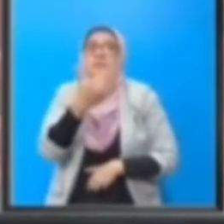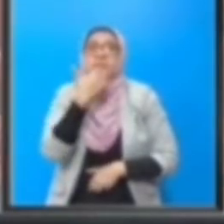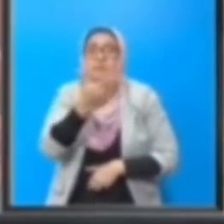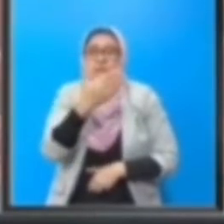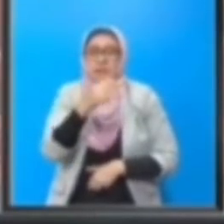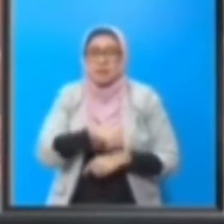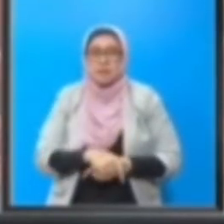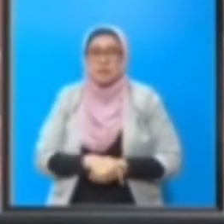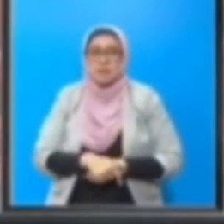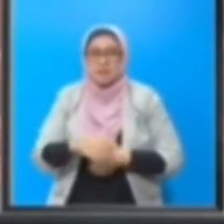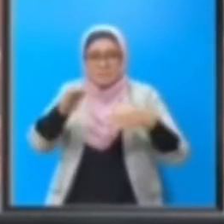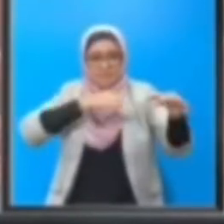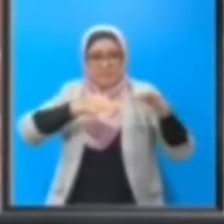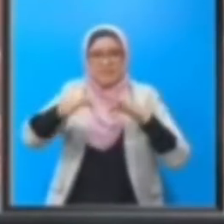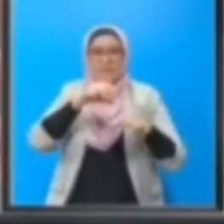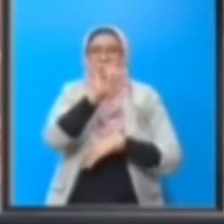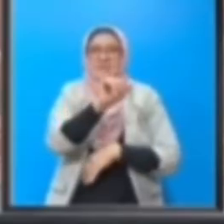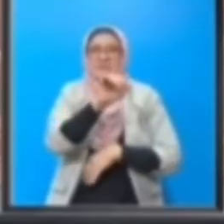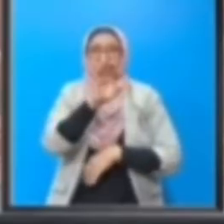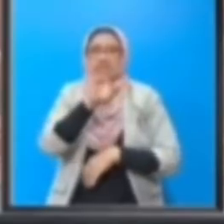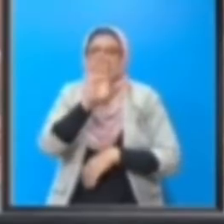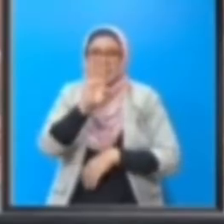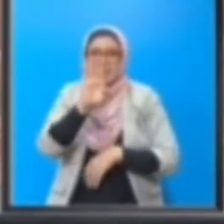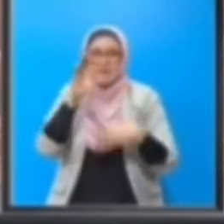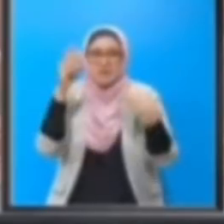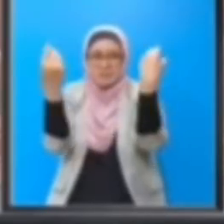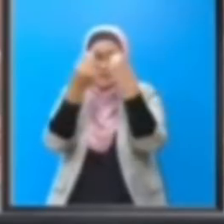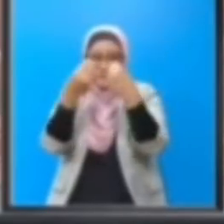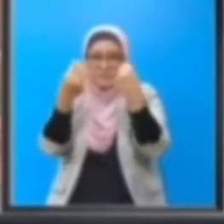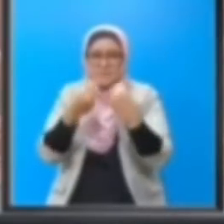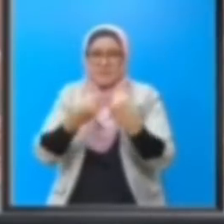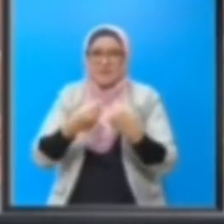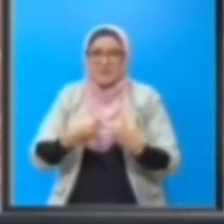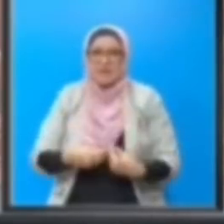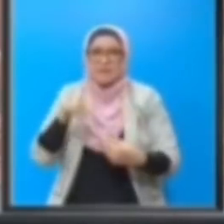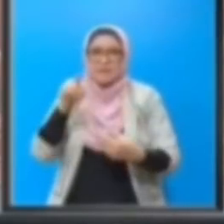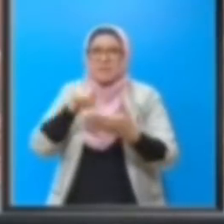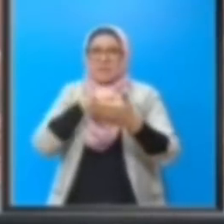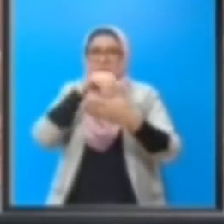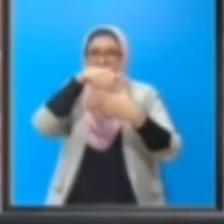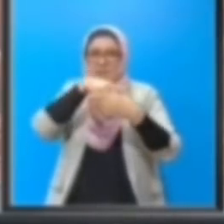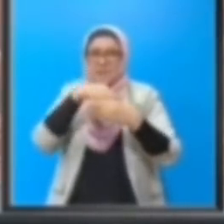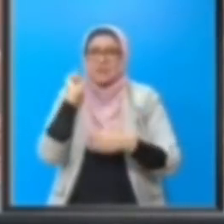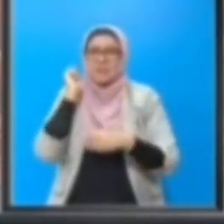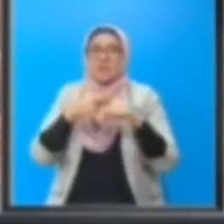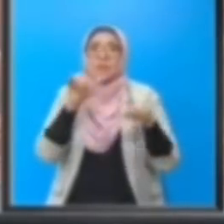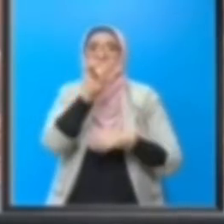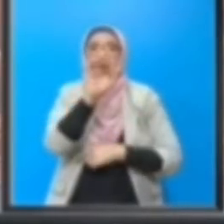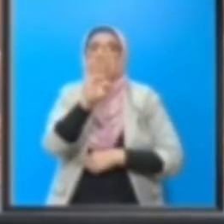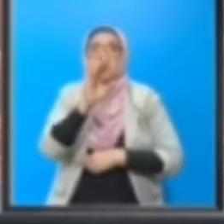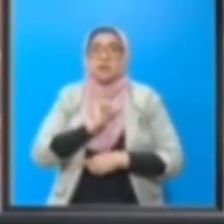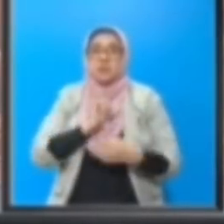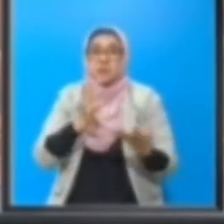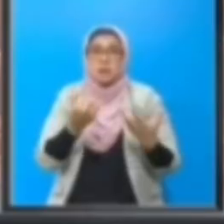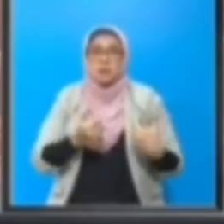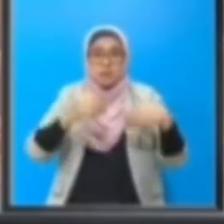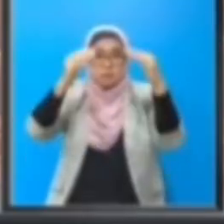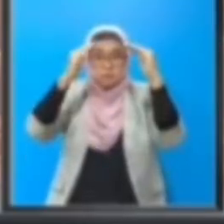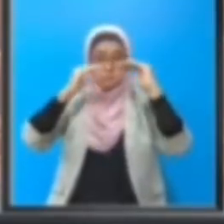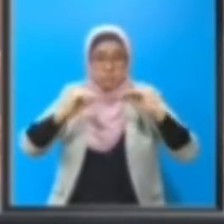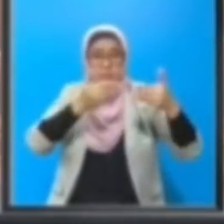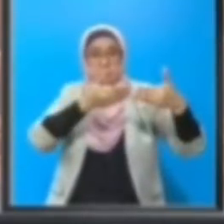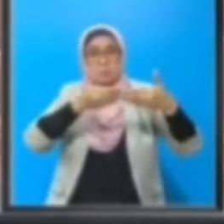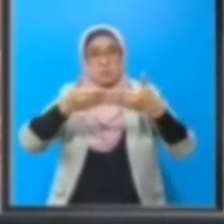yang berhormat penghitung kira-kira tadi. Ahli berhormat, saya ingin teruskan. Saya ingin